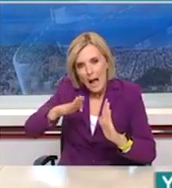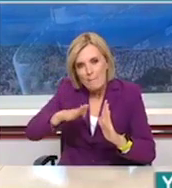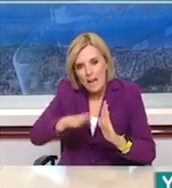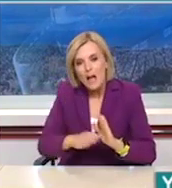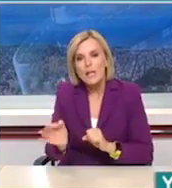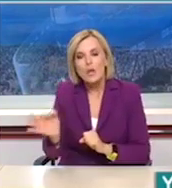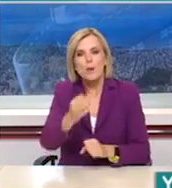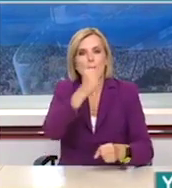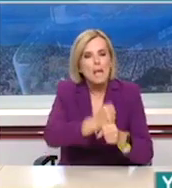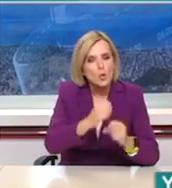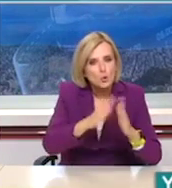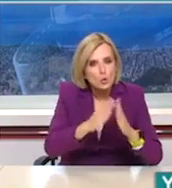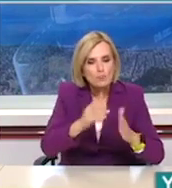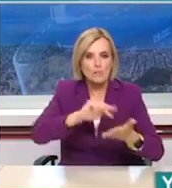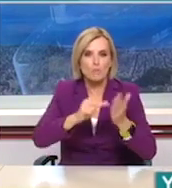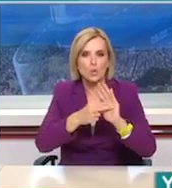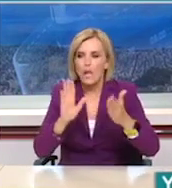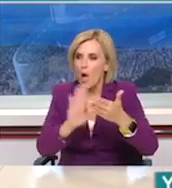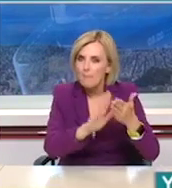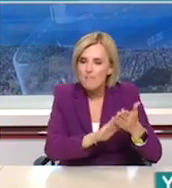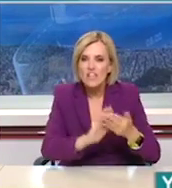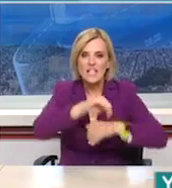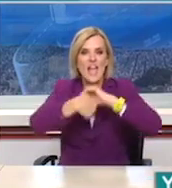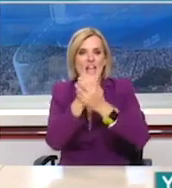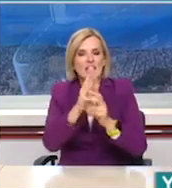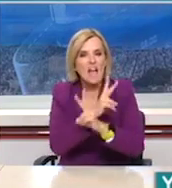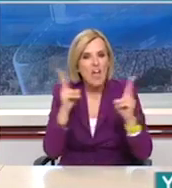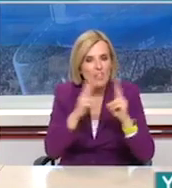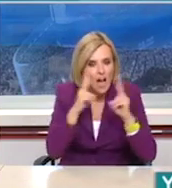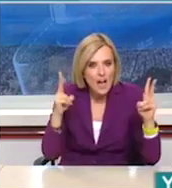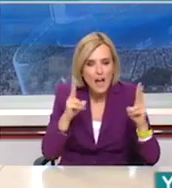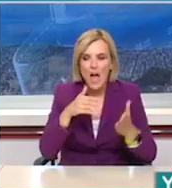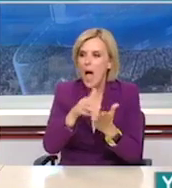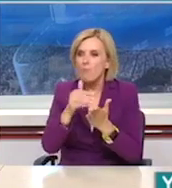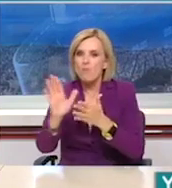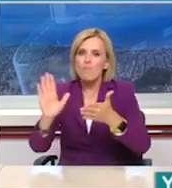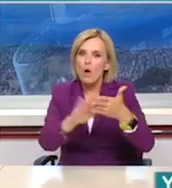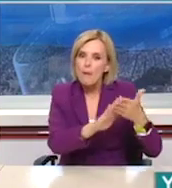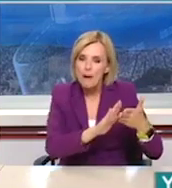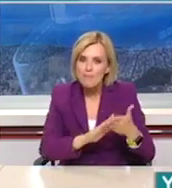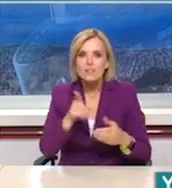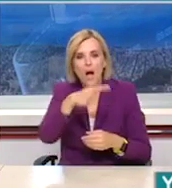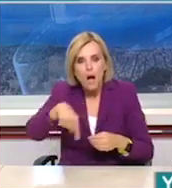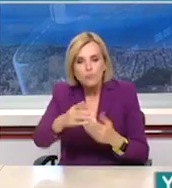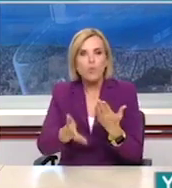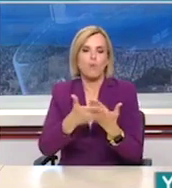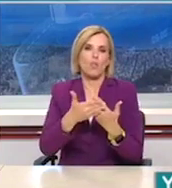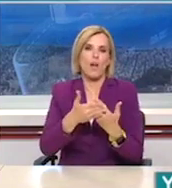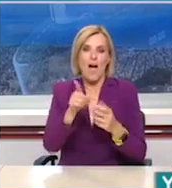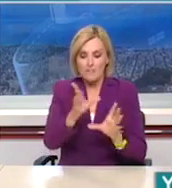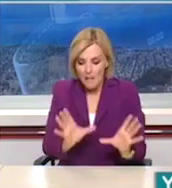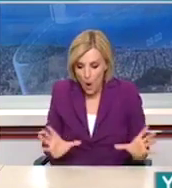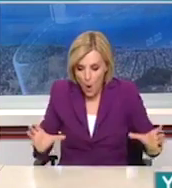Μένω σπίτι, προσέχω τις επαφές μου, αποφεύγω τις επαφές με ευπαθείς ομάδες. Όλο αυτό το πράγμα